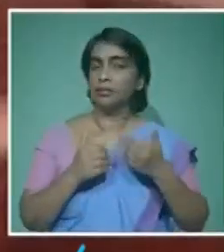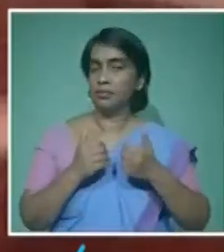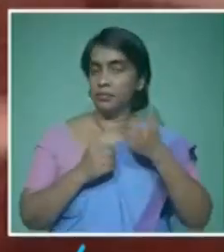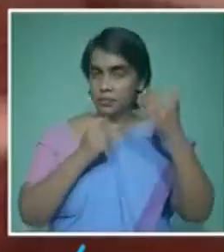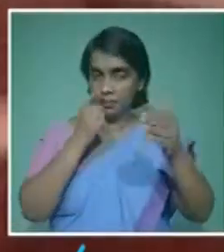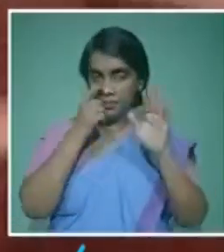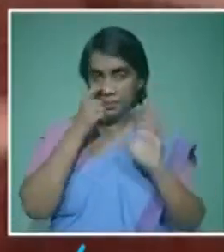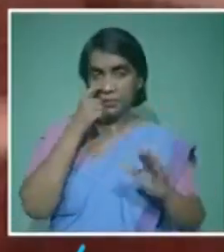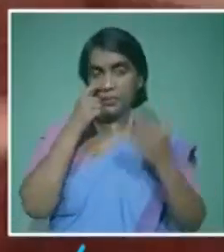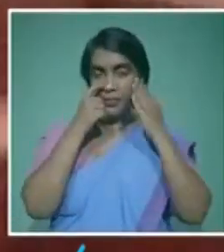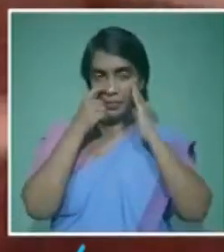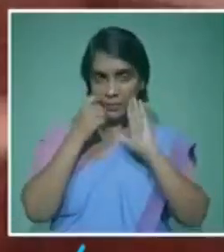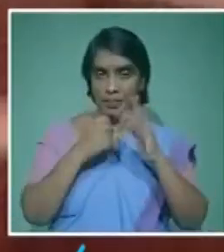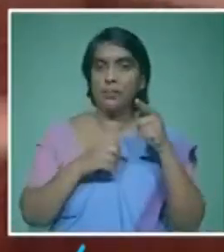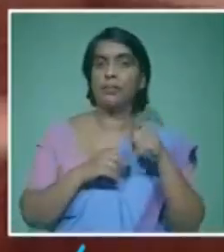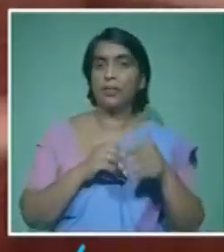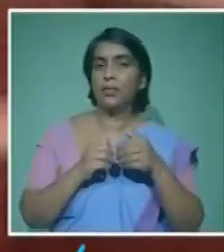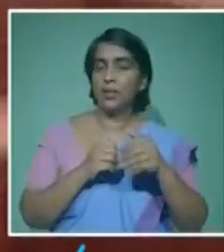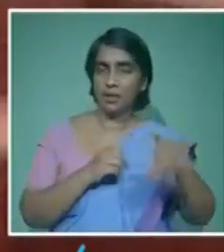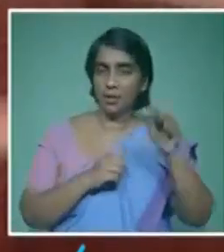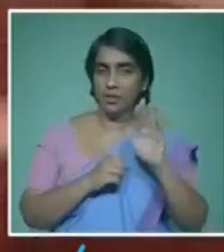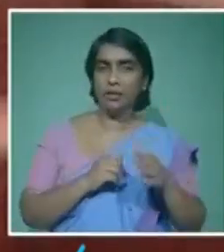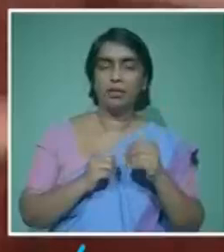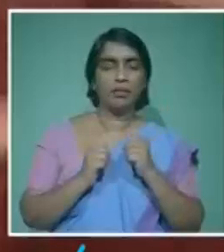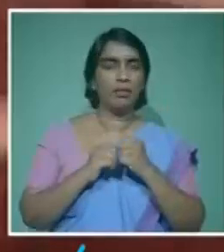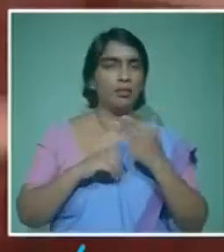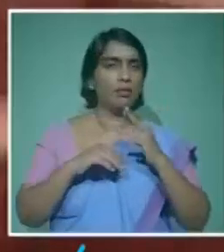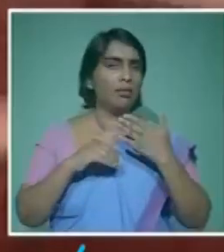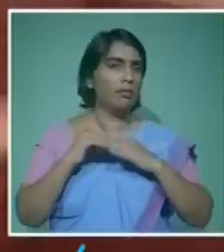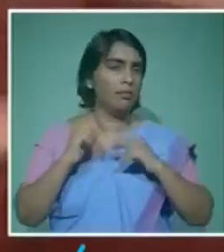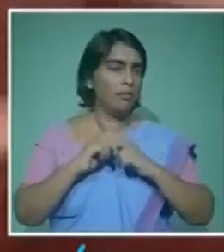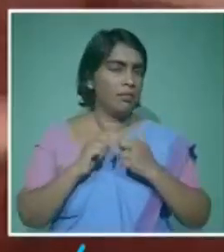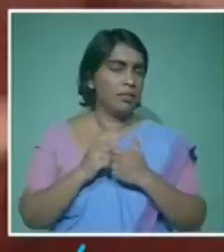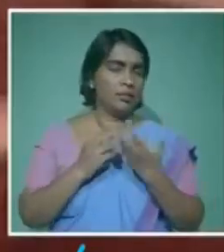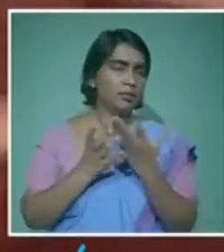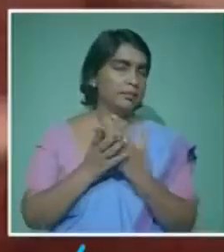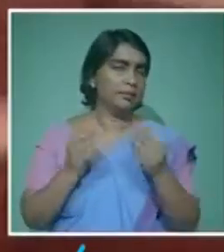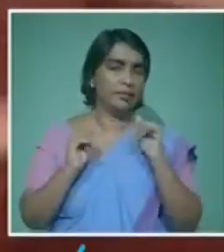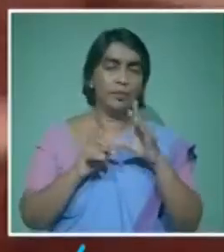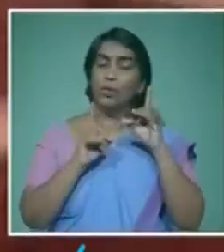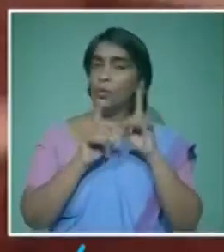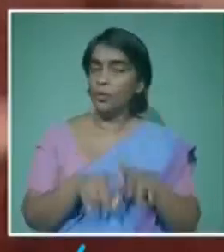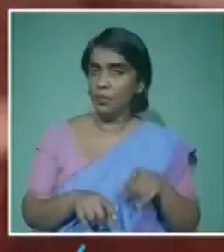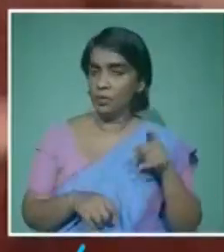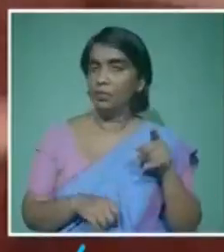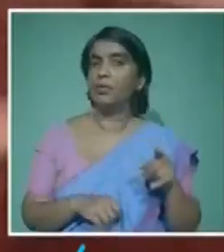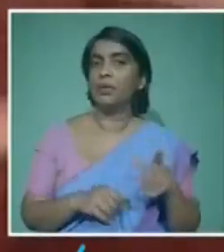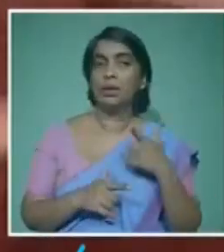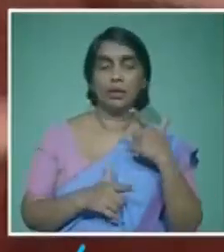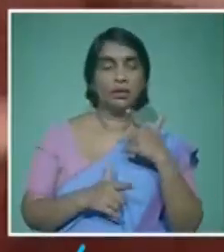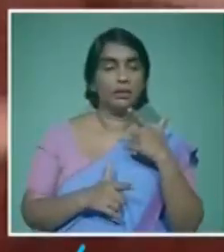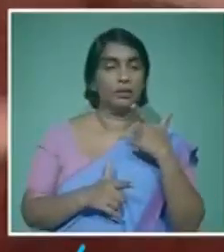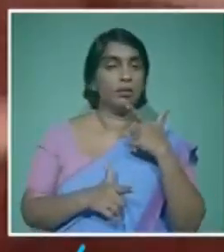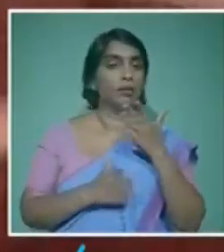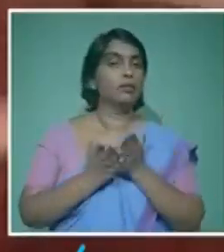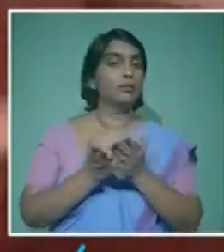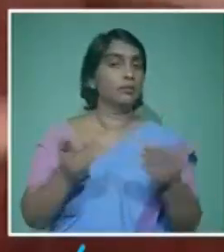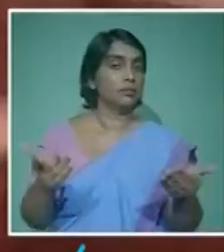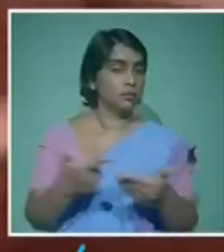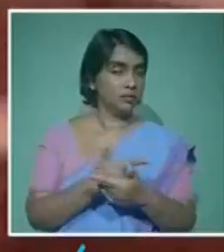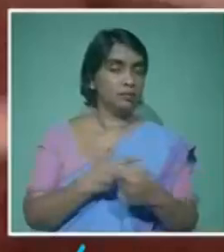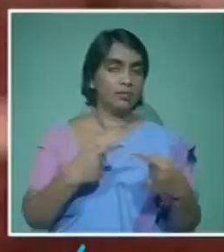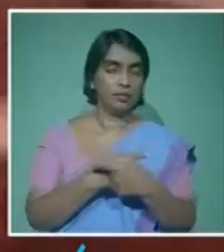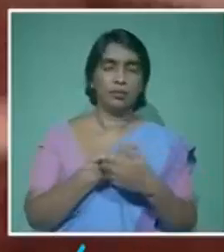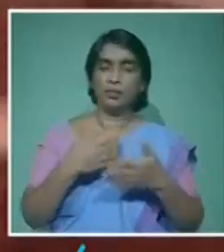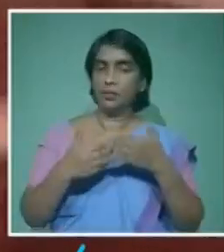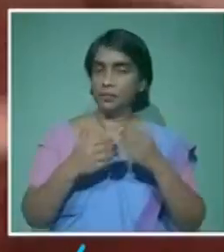அறிந்து கொள்ளக்கூடியதாக இருக்கின்றது. குறிப்பாக கடல் தொழில் துறைமுகங்களின் நுழைவாயில் முதற்கொண்டு அதனது